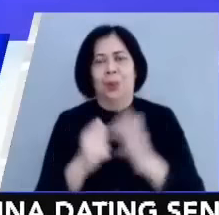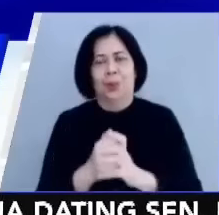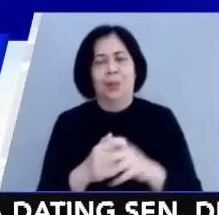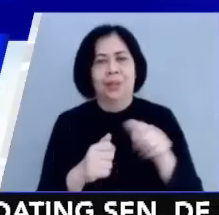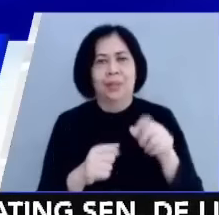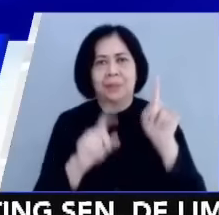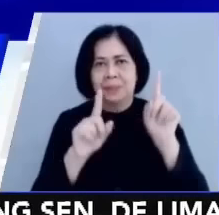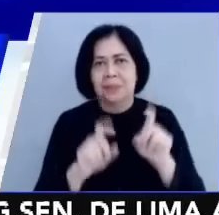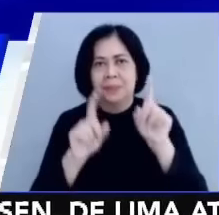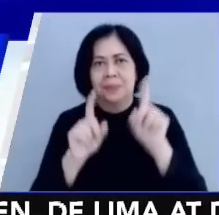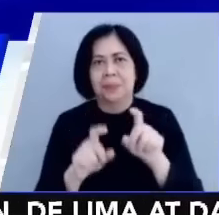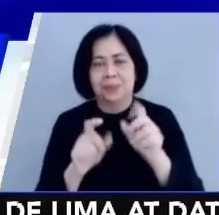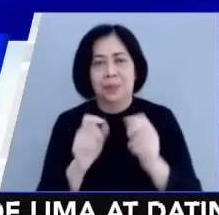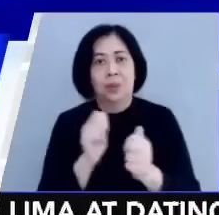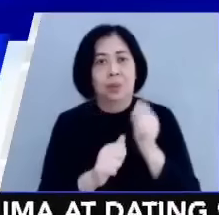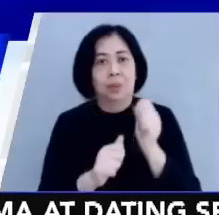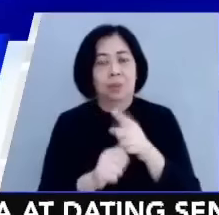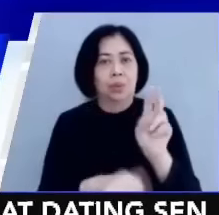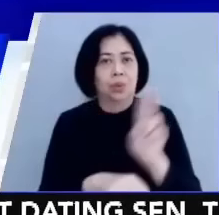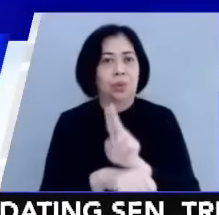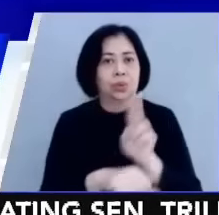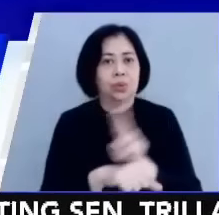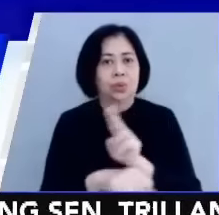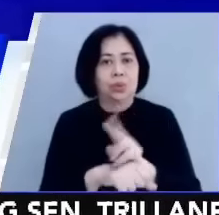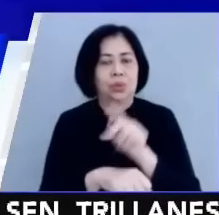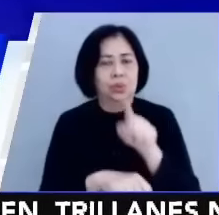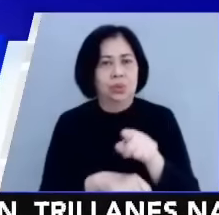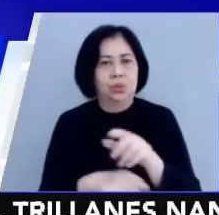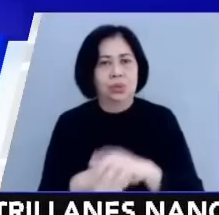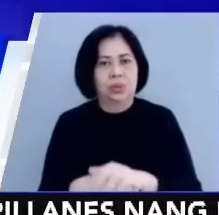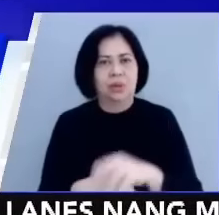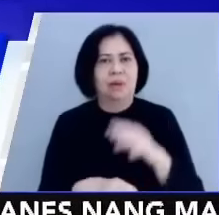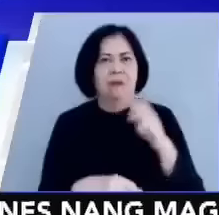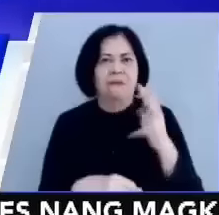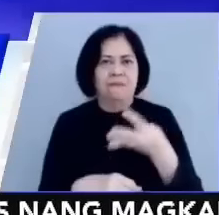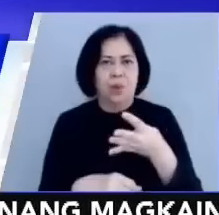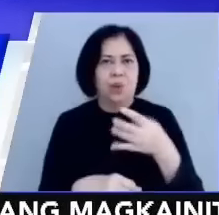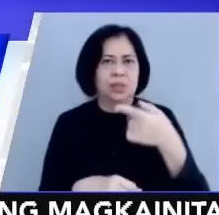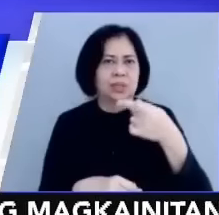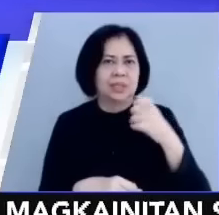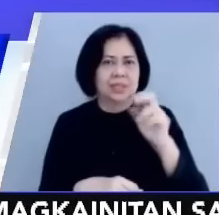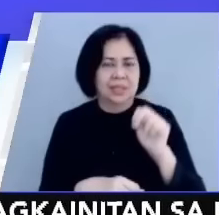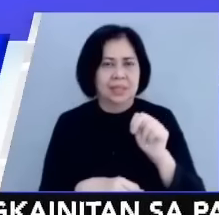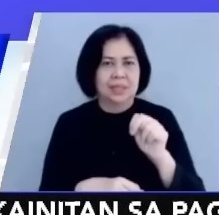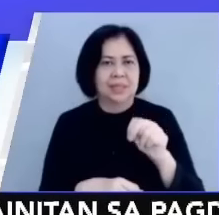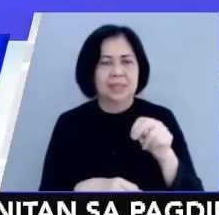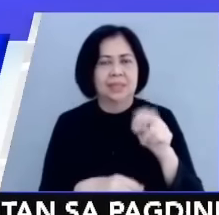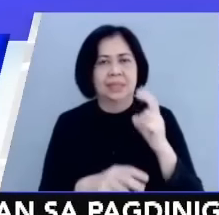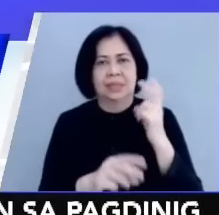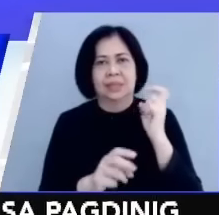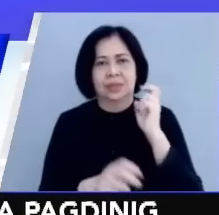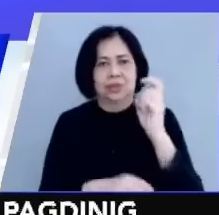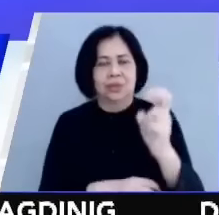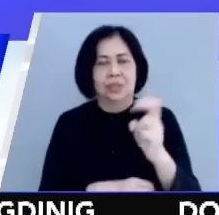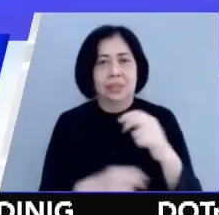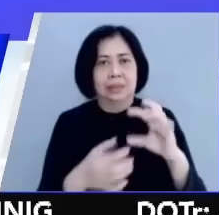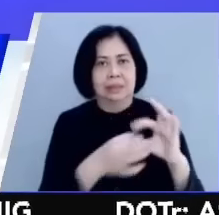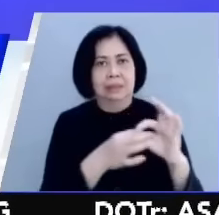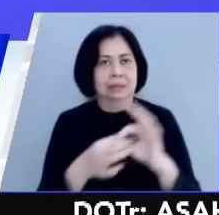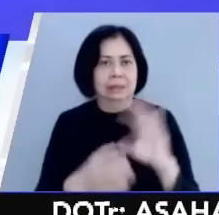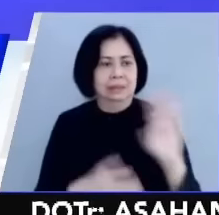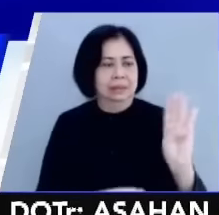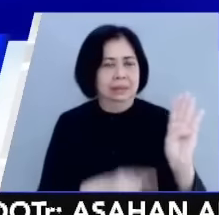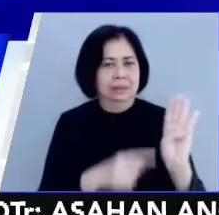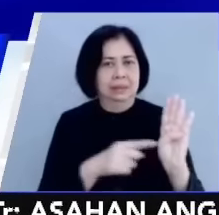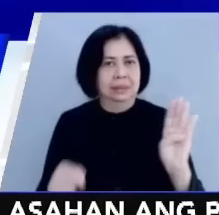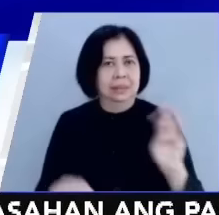karamihan sa mga ginagamit na tren na ito mga 4th generation train sets. Ang istasyong Durugtong sa Baclaran Station ay ang Redemptorist